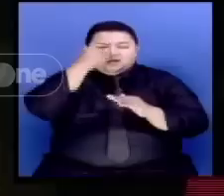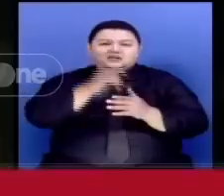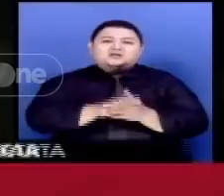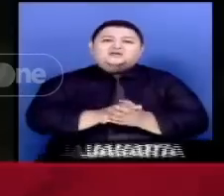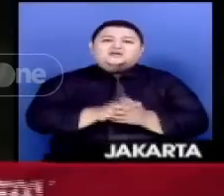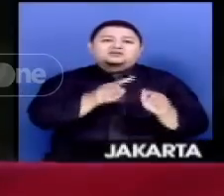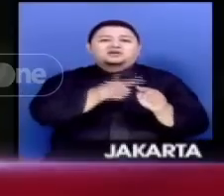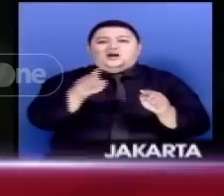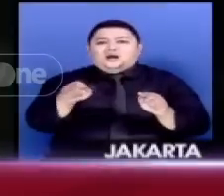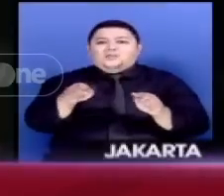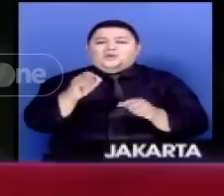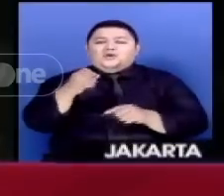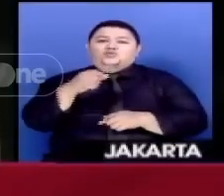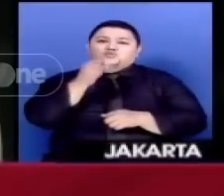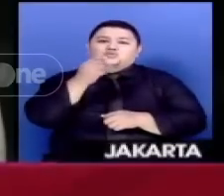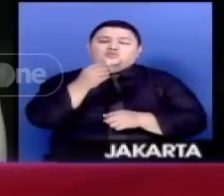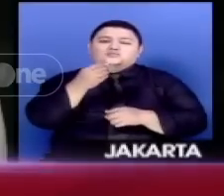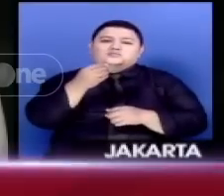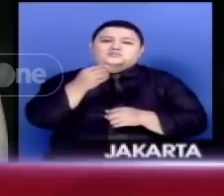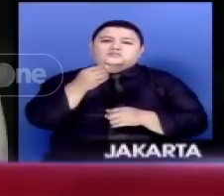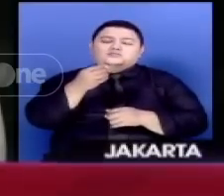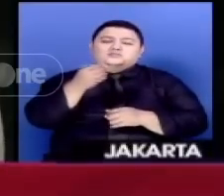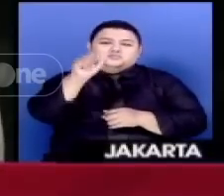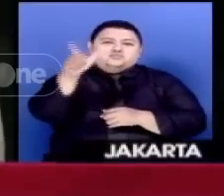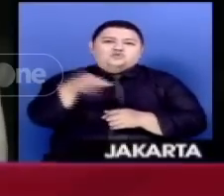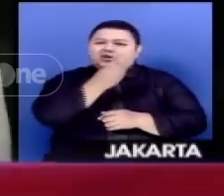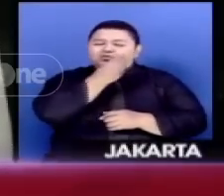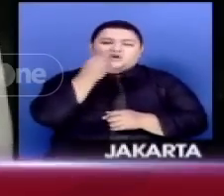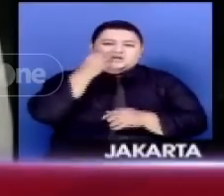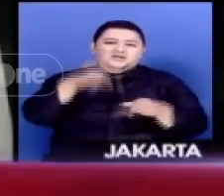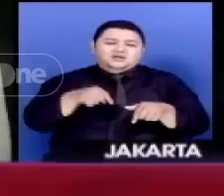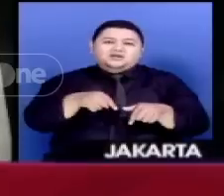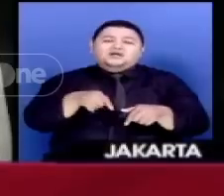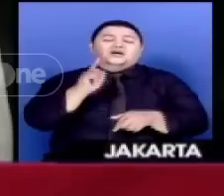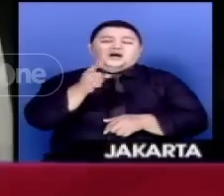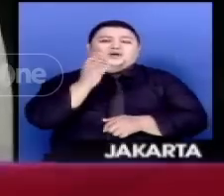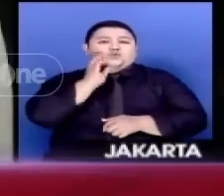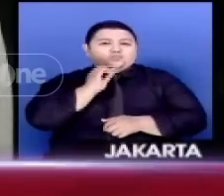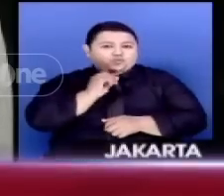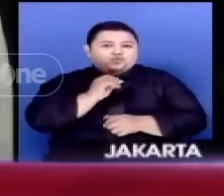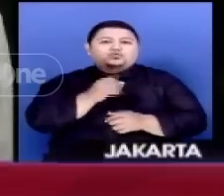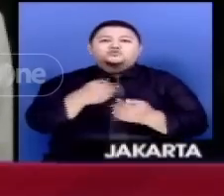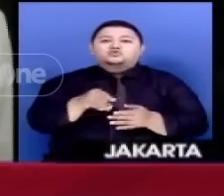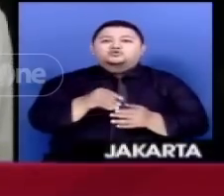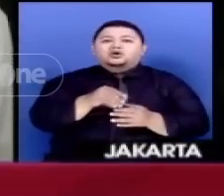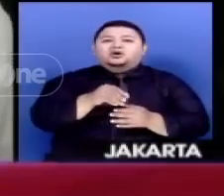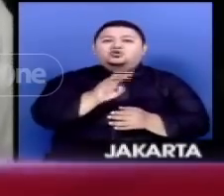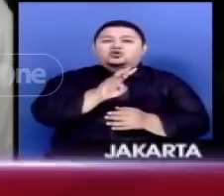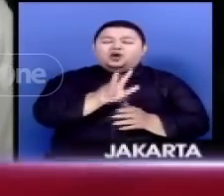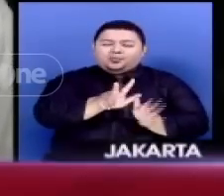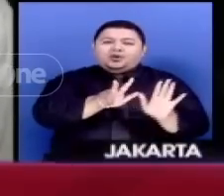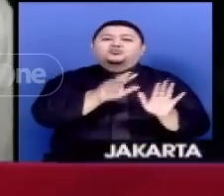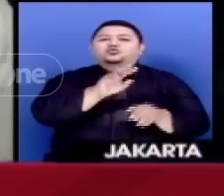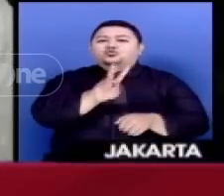selama bulan puasa ya. Itu ya mungkin memang sudah usia, sudah 82 tahun.